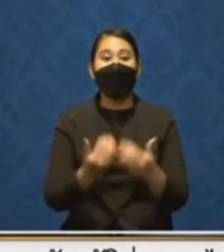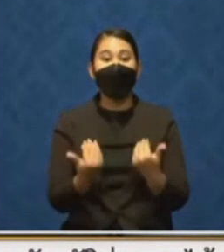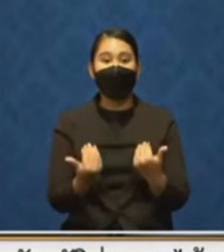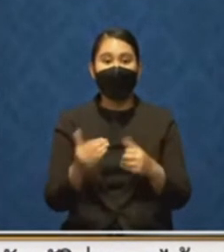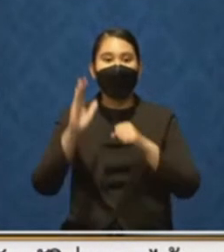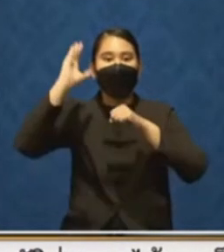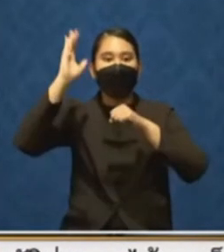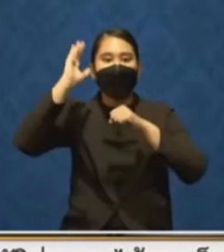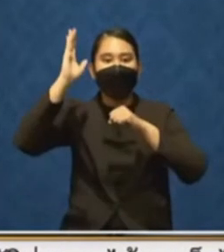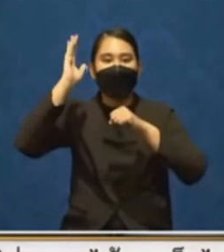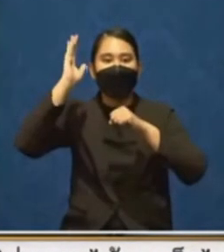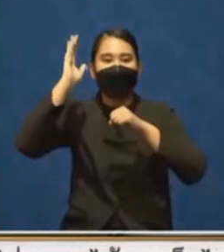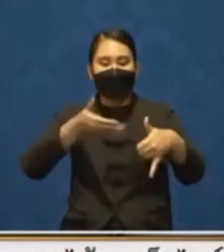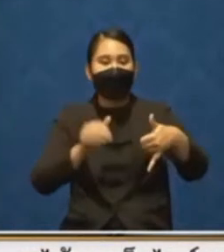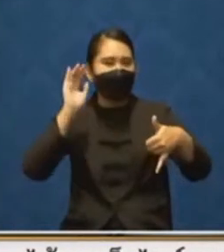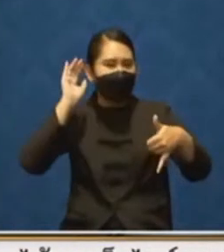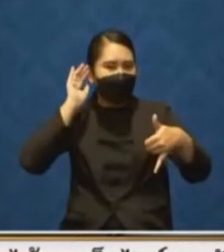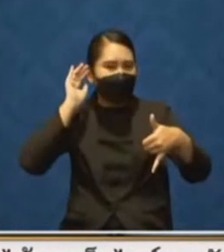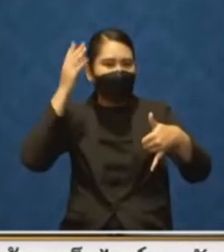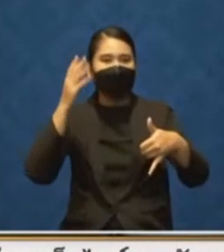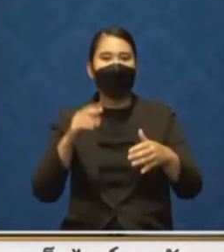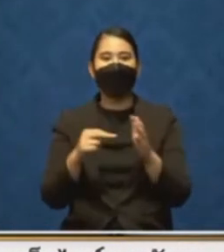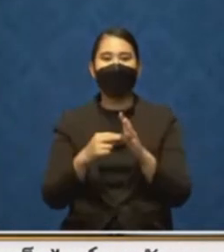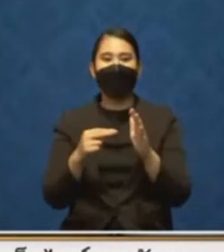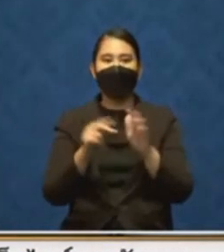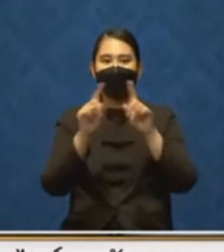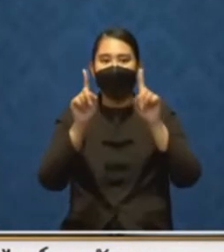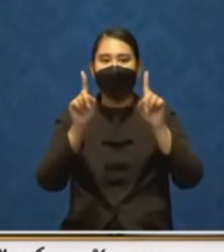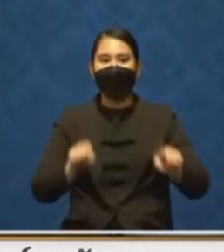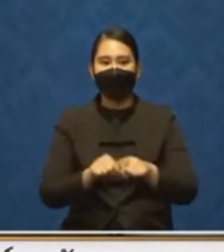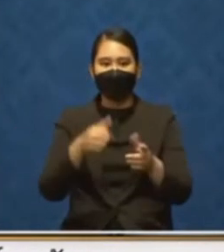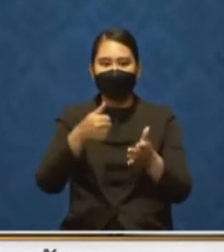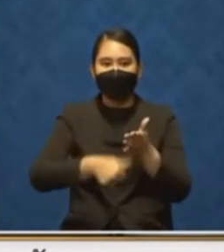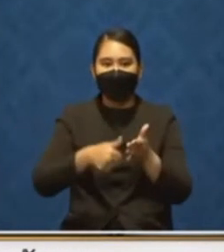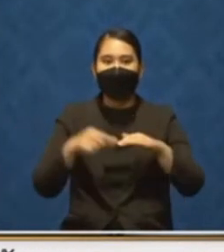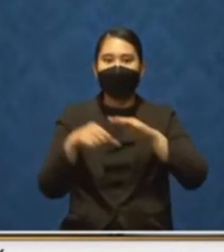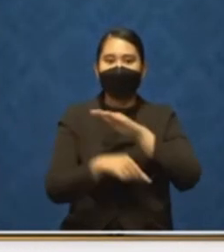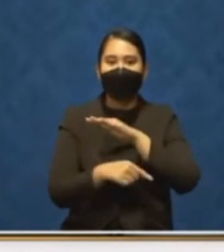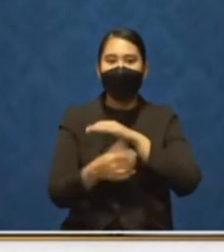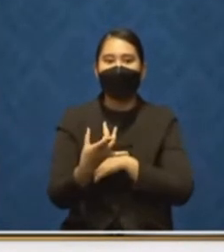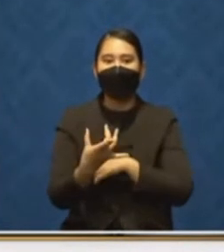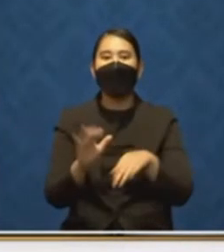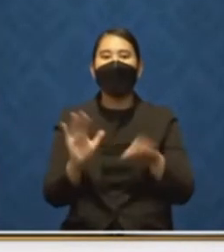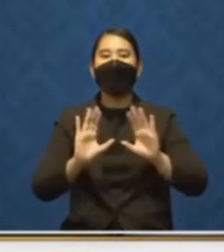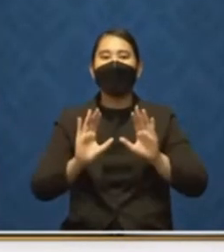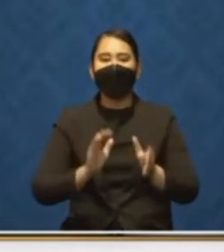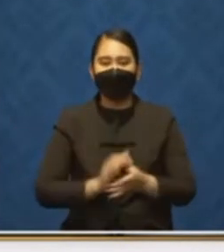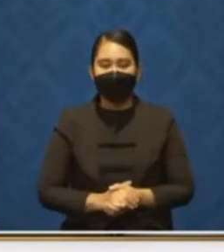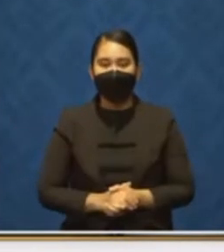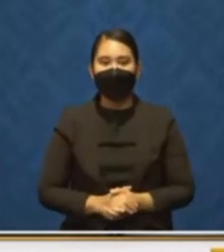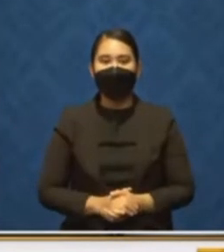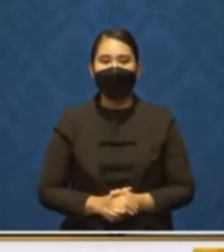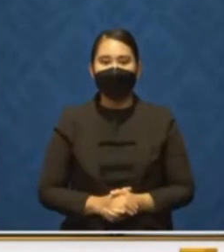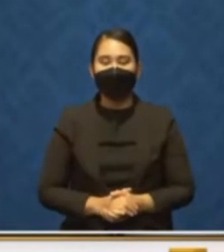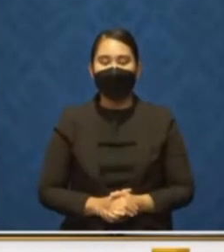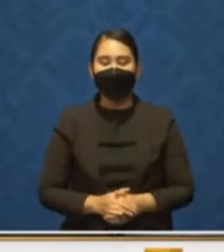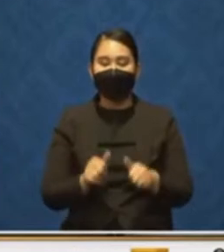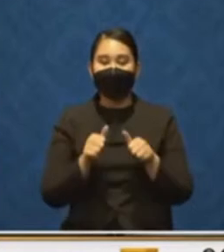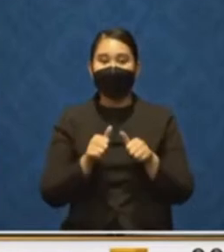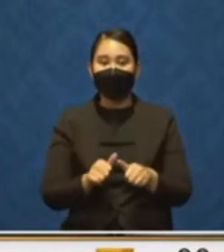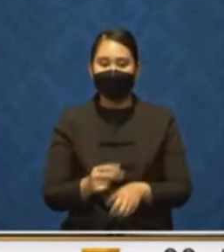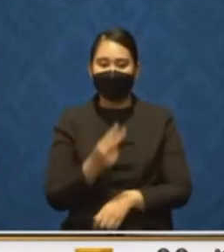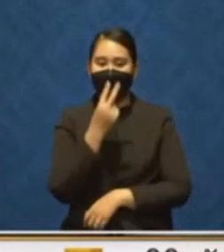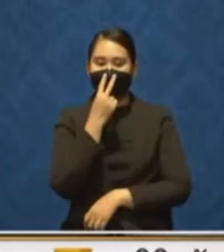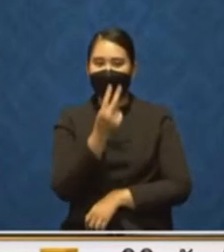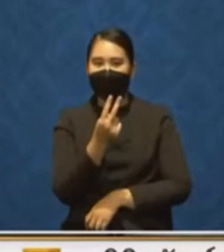ไม่จำเป็นจะต้องมีใบเสร็จชัดเจนว่าคุณไปทุจริตอะไรเพียงแค่คุณยืนเฉยๆและไม่ห้ามปรามทั้งกฎ